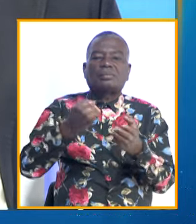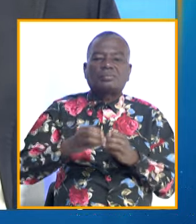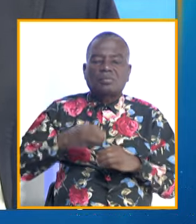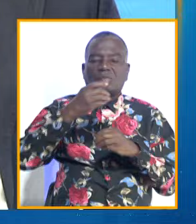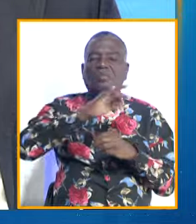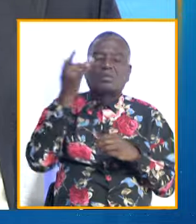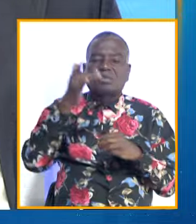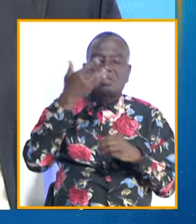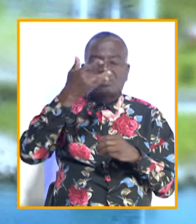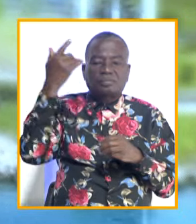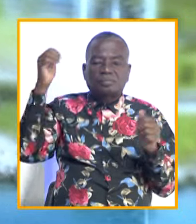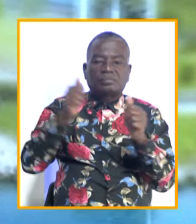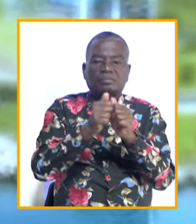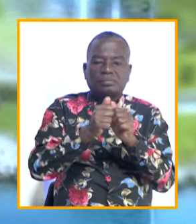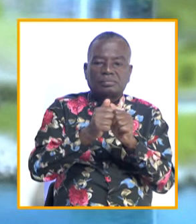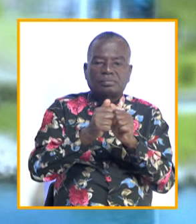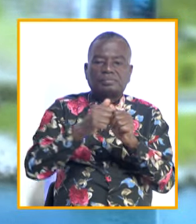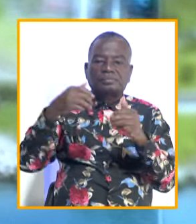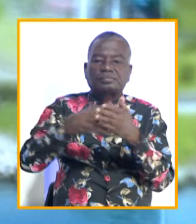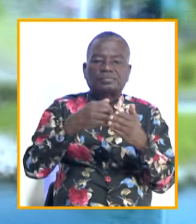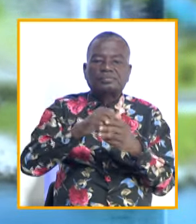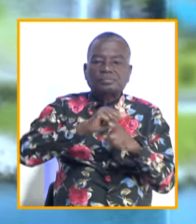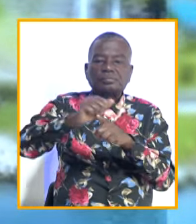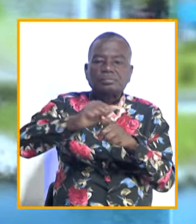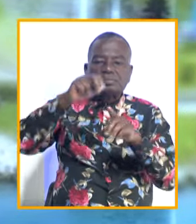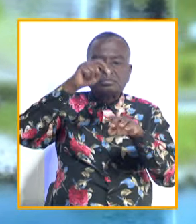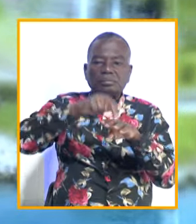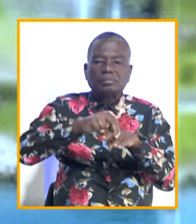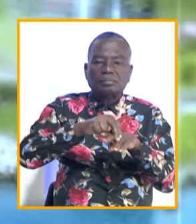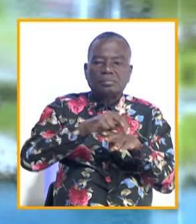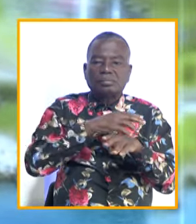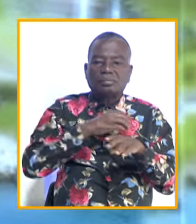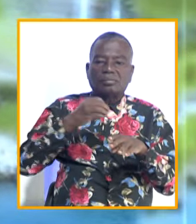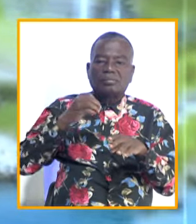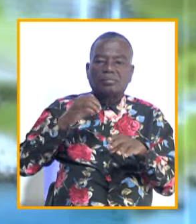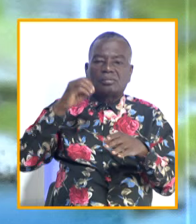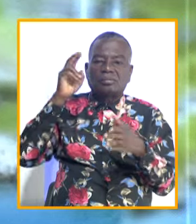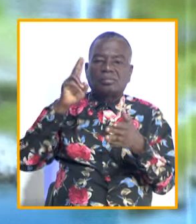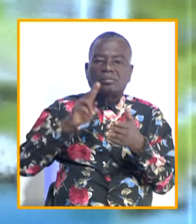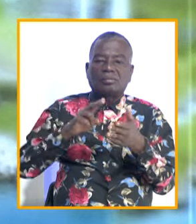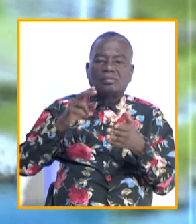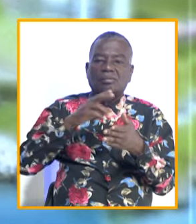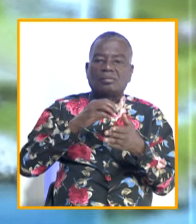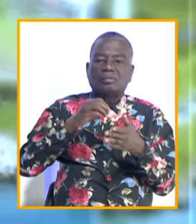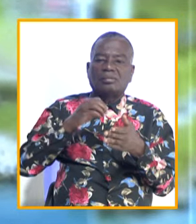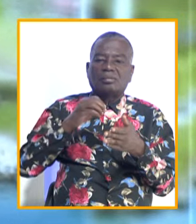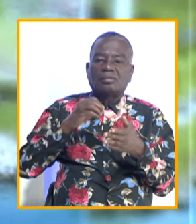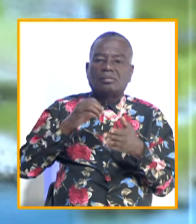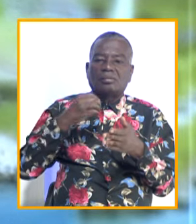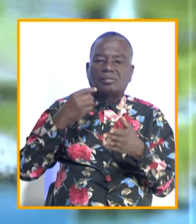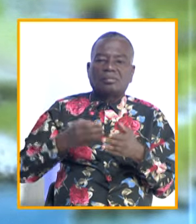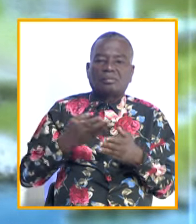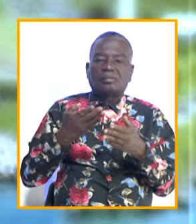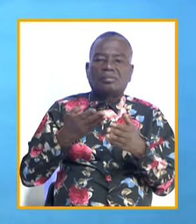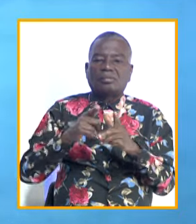chances cette saison avec un nouveau manager, donc un nouveau PCA, Tommy Tayoro, qui est d'ailleurs homme d'affaires, et ce qui augure aussi